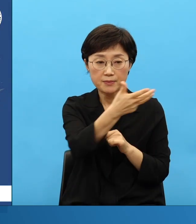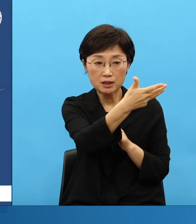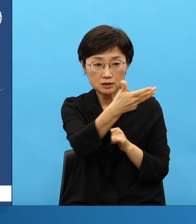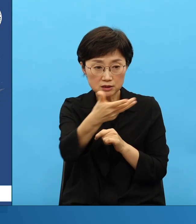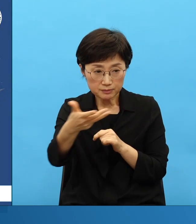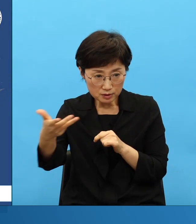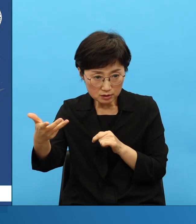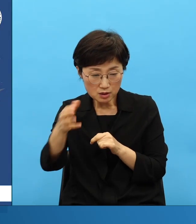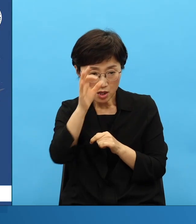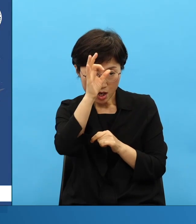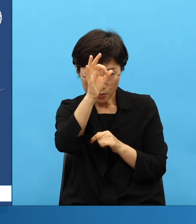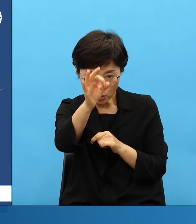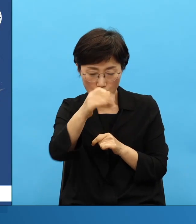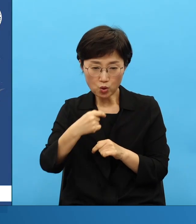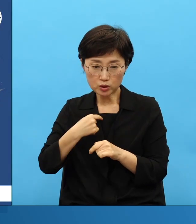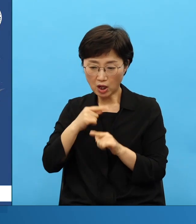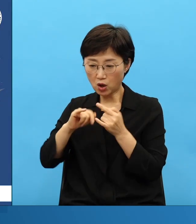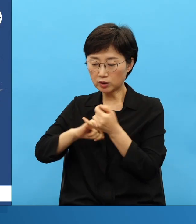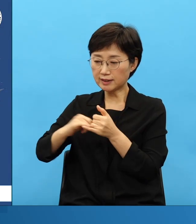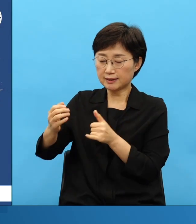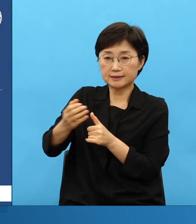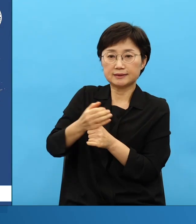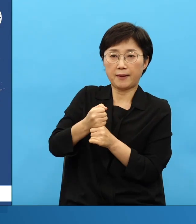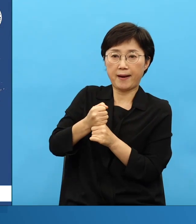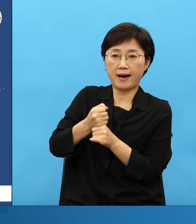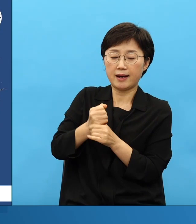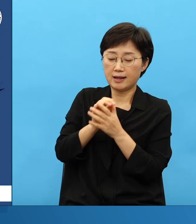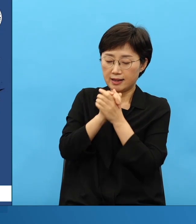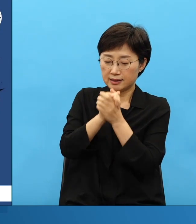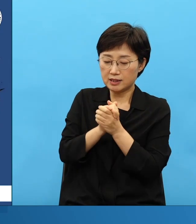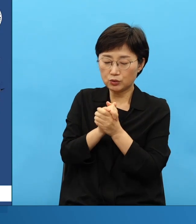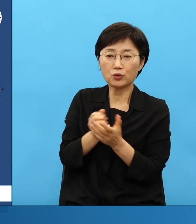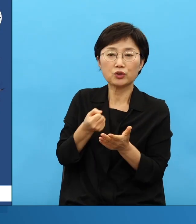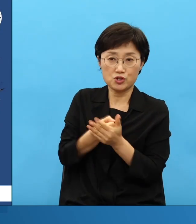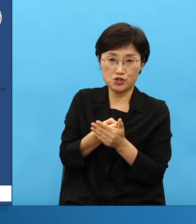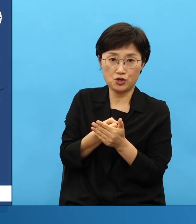언약을 발견해 행복한 기도 속으로 들어가는 메시지 로드.